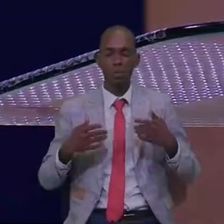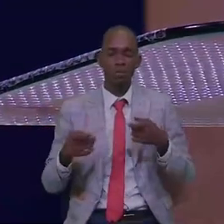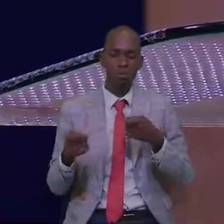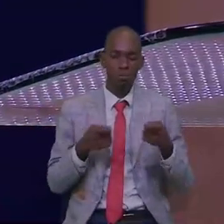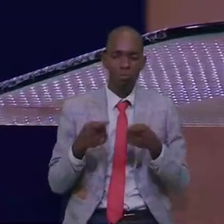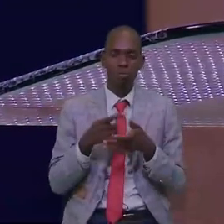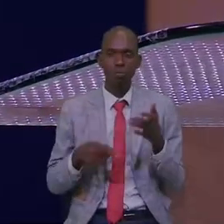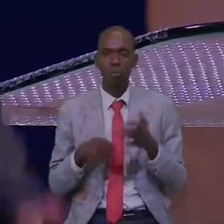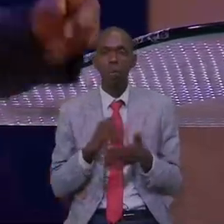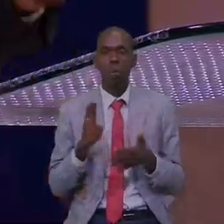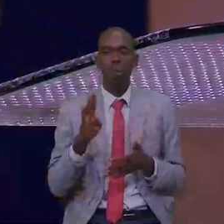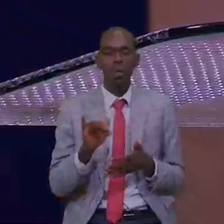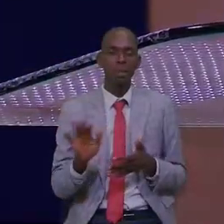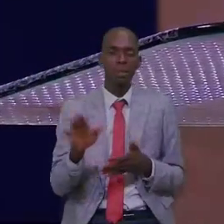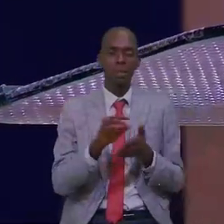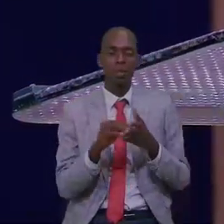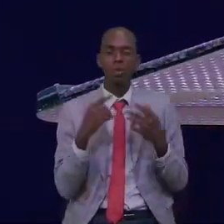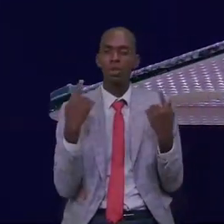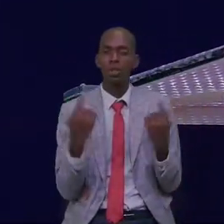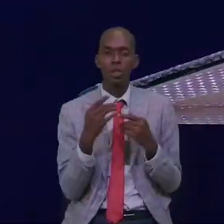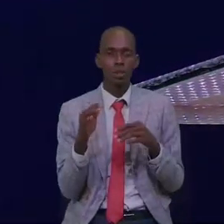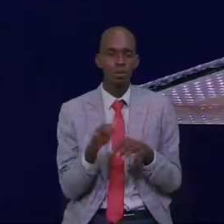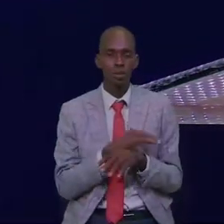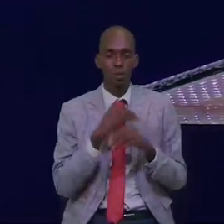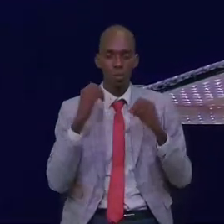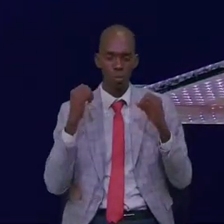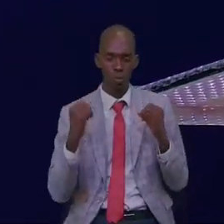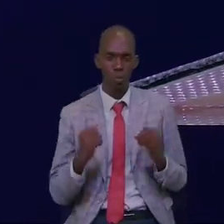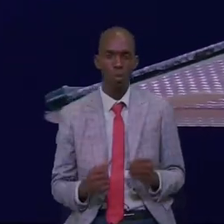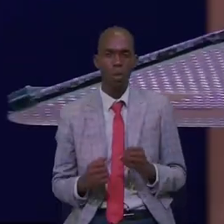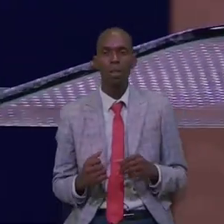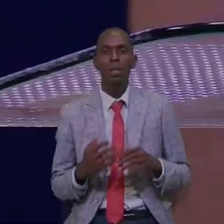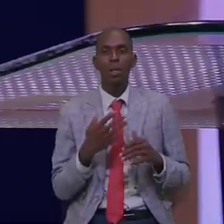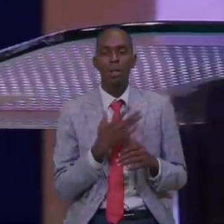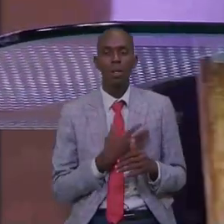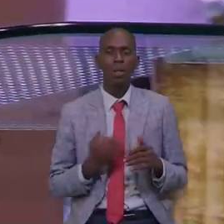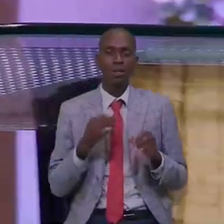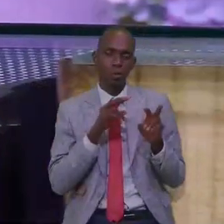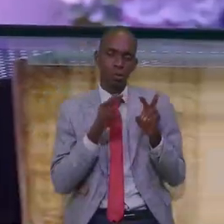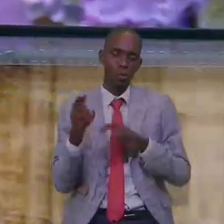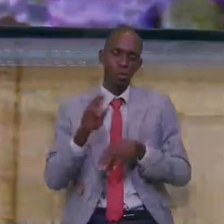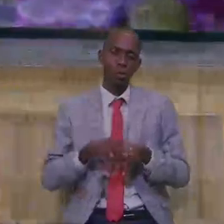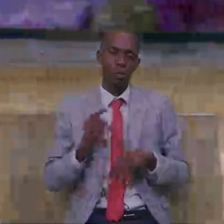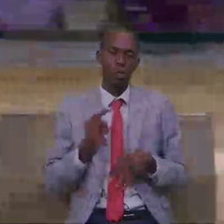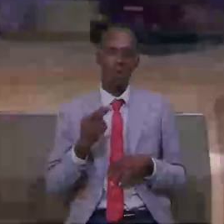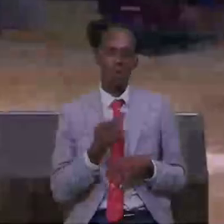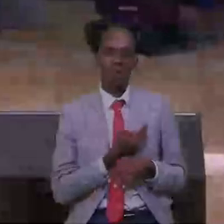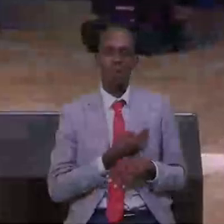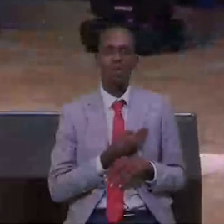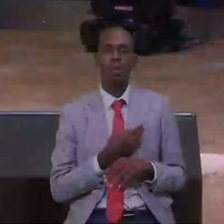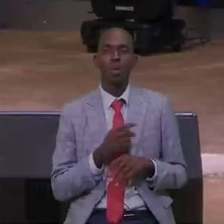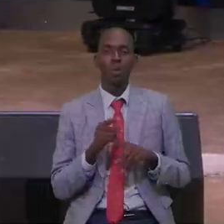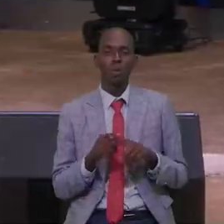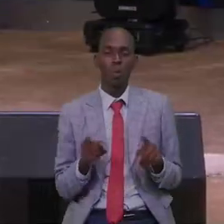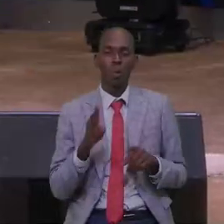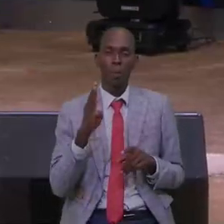par leur pouvoir maléfique. D'autres maîtres que toi ont dominé sur nous. Mais c'est grâce